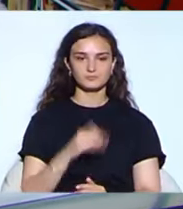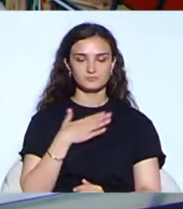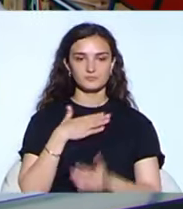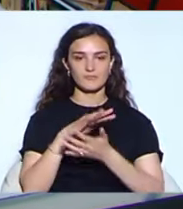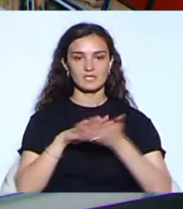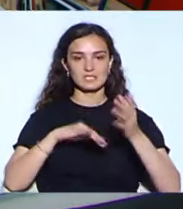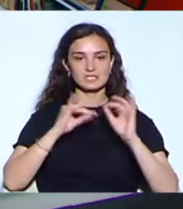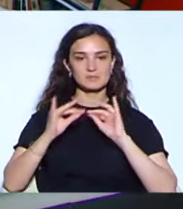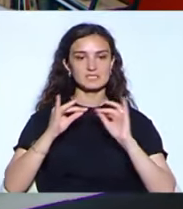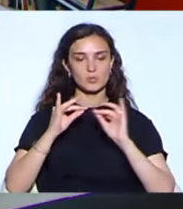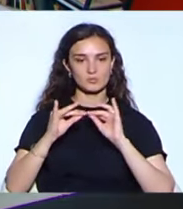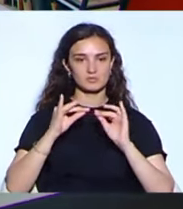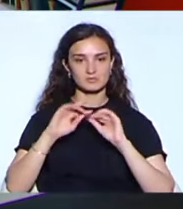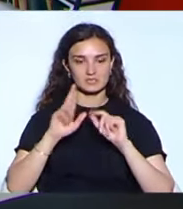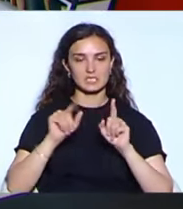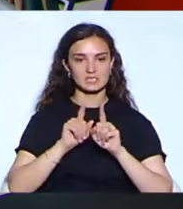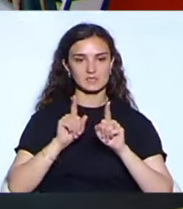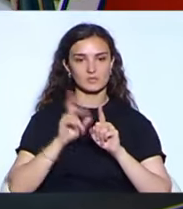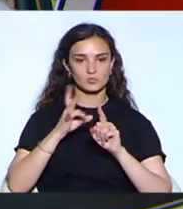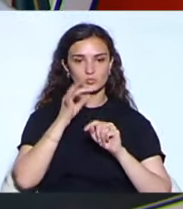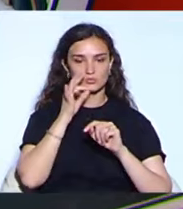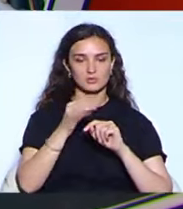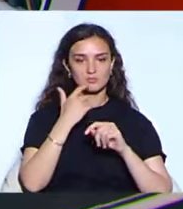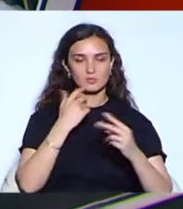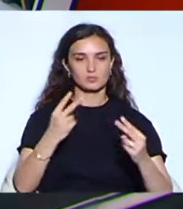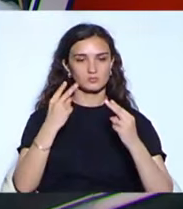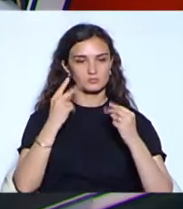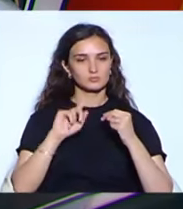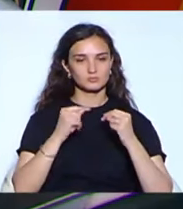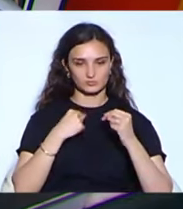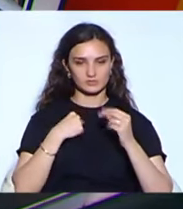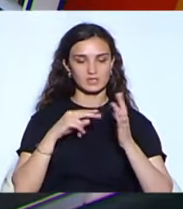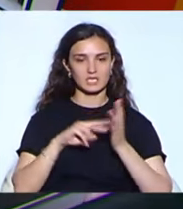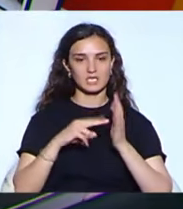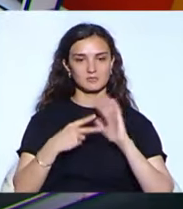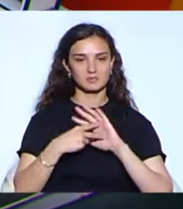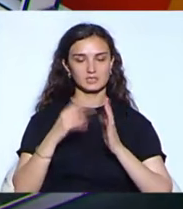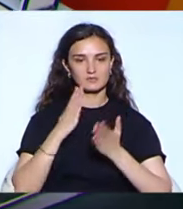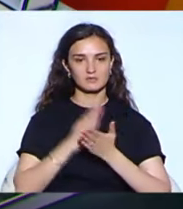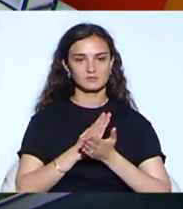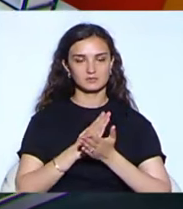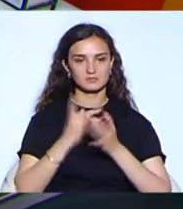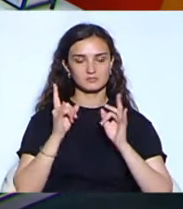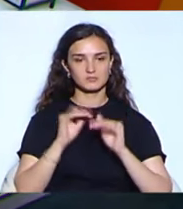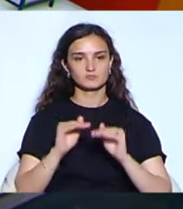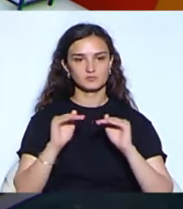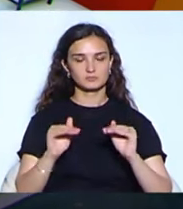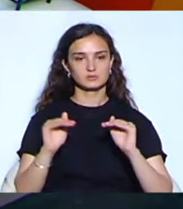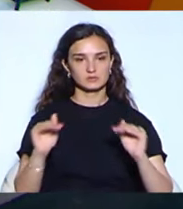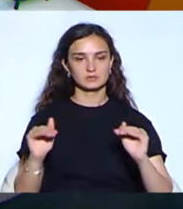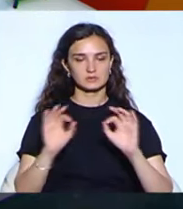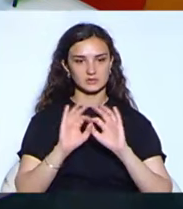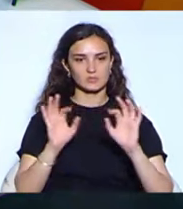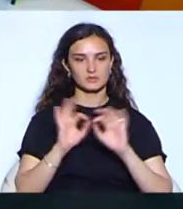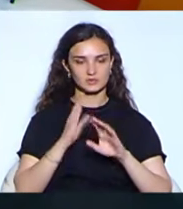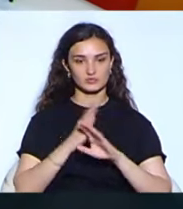დაგრძელებთ საუბრების ციკლს და ასევე უნდა უთხრა მაყურებელს, რომ ჩვენ დაგეგმილი გვაქვს ბავშვებზე საუბარი არის